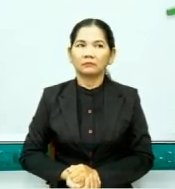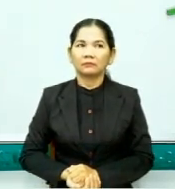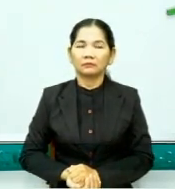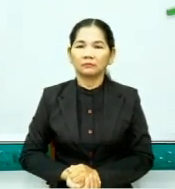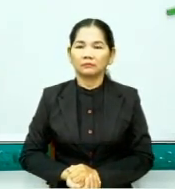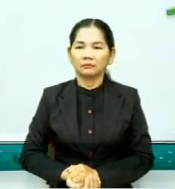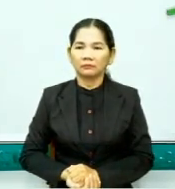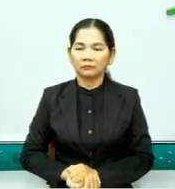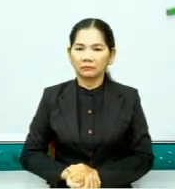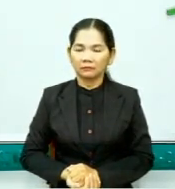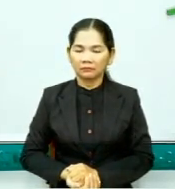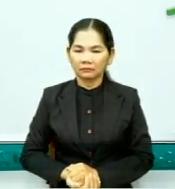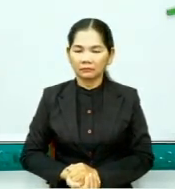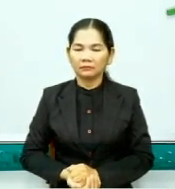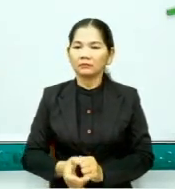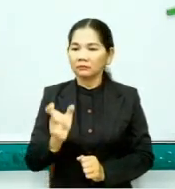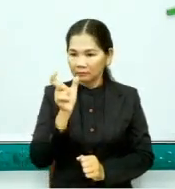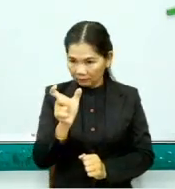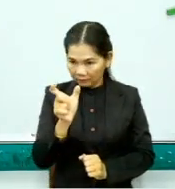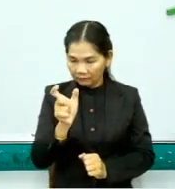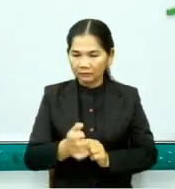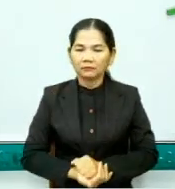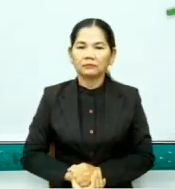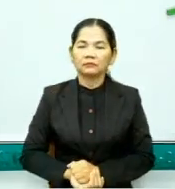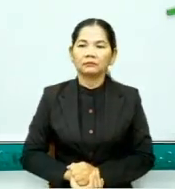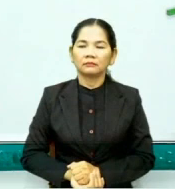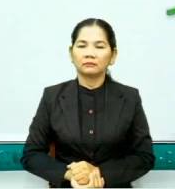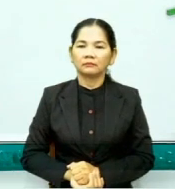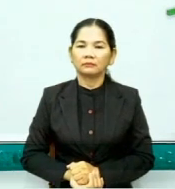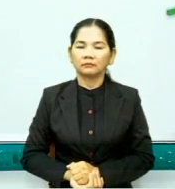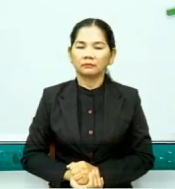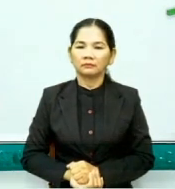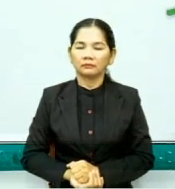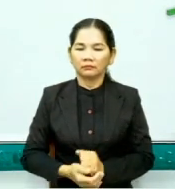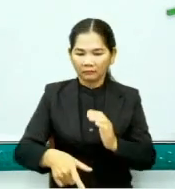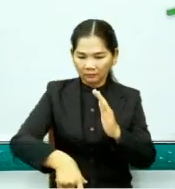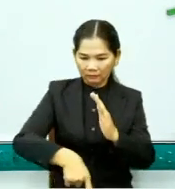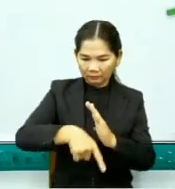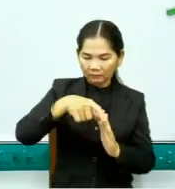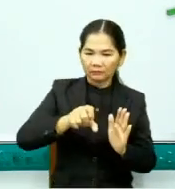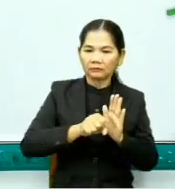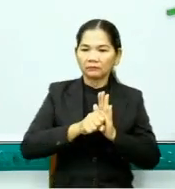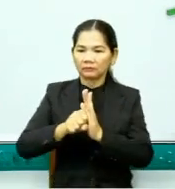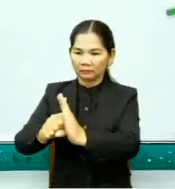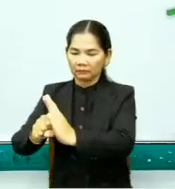cha con đọc clear bằng tay tiệt tới ca tăng lúa